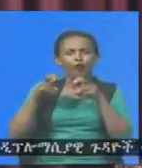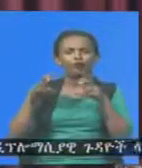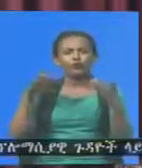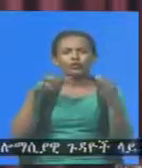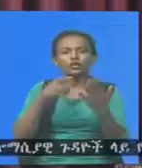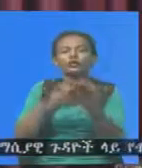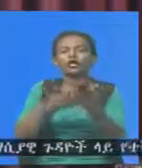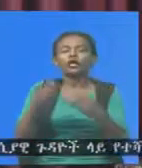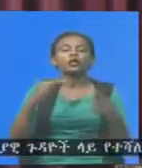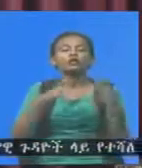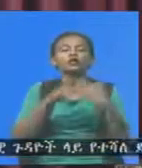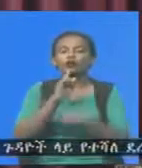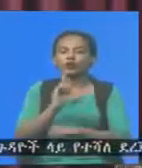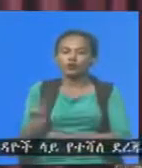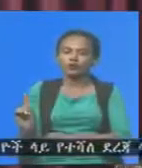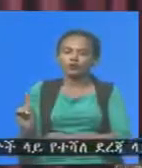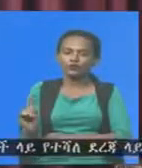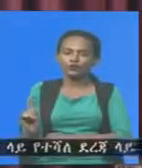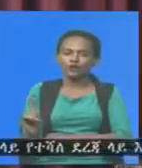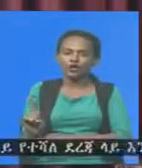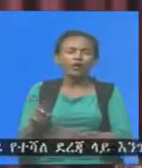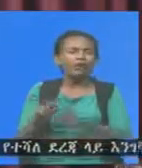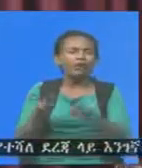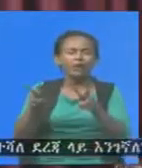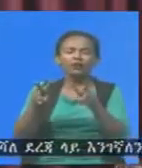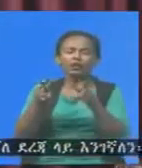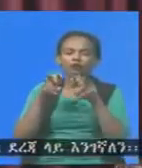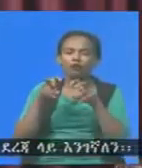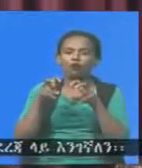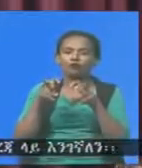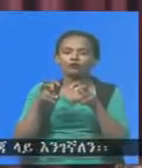ነው። እጅግ የከፋው ጦርነት